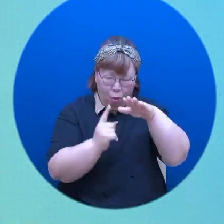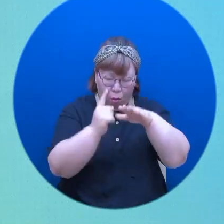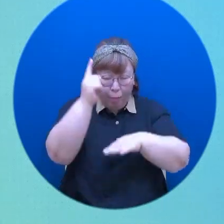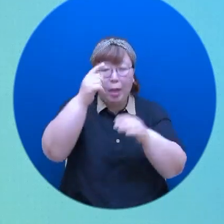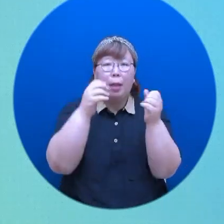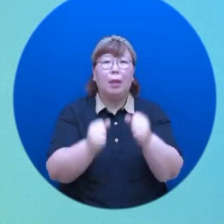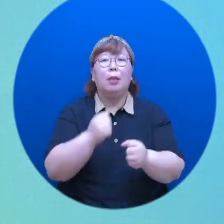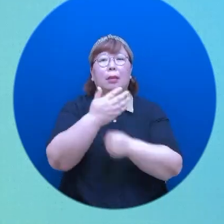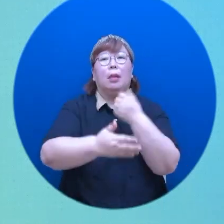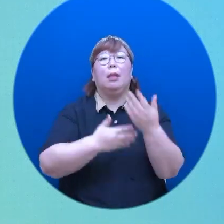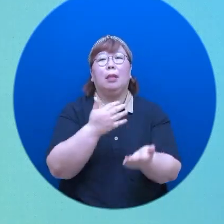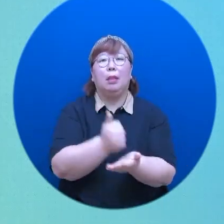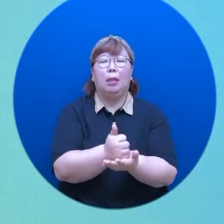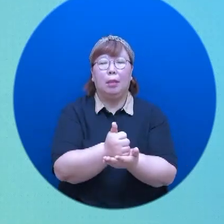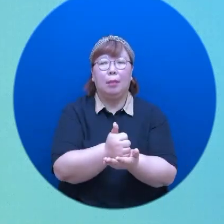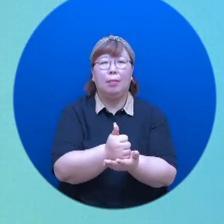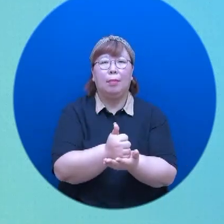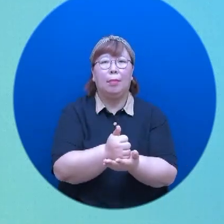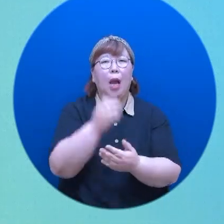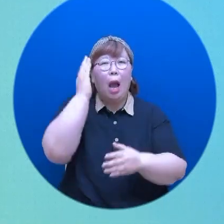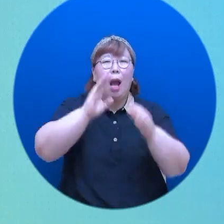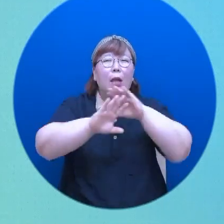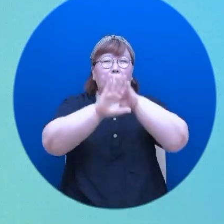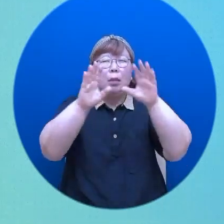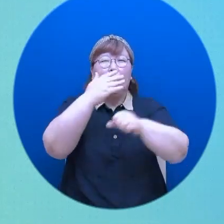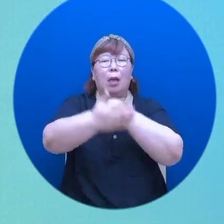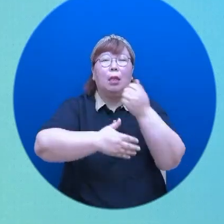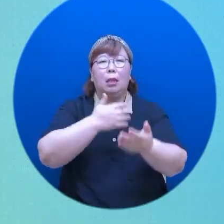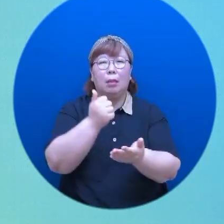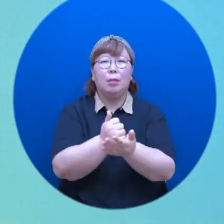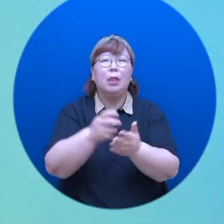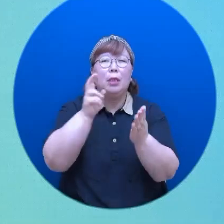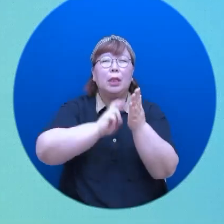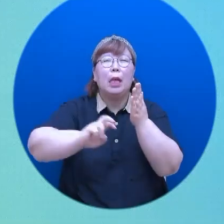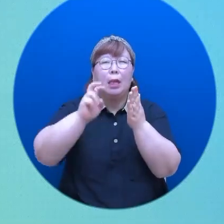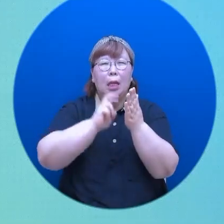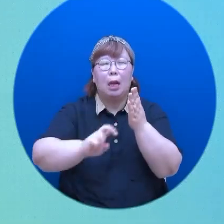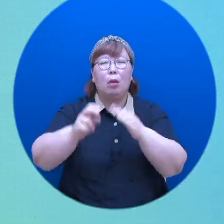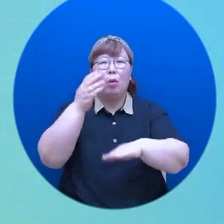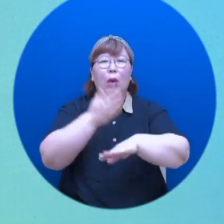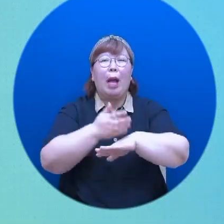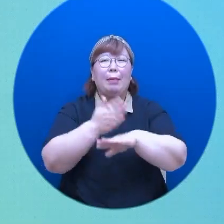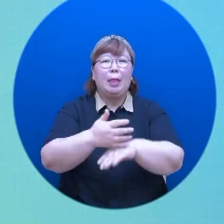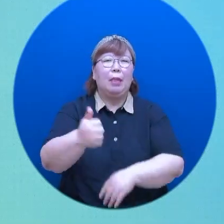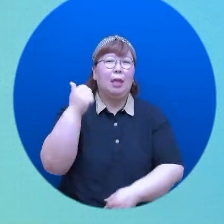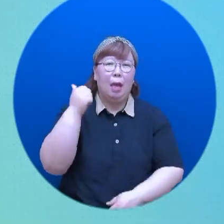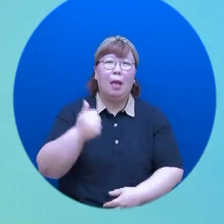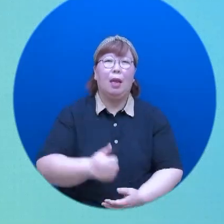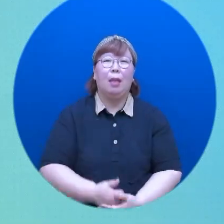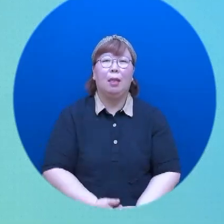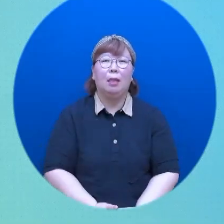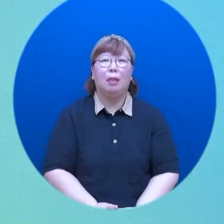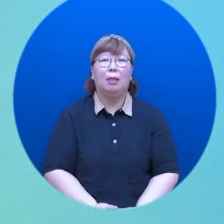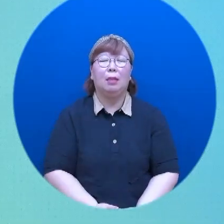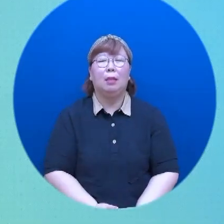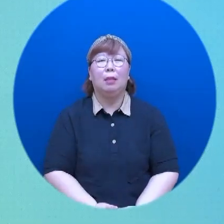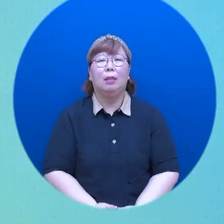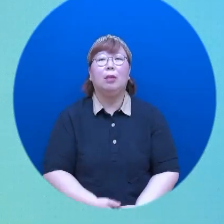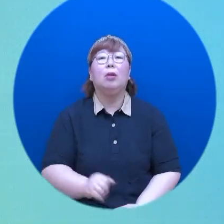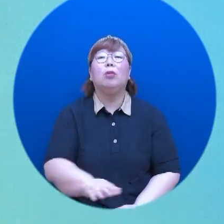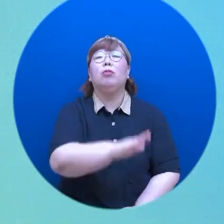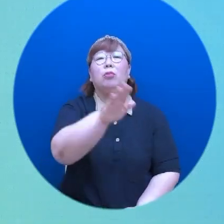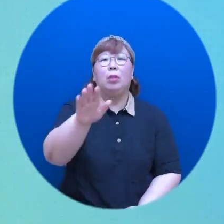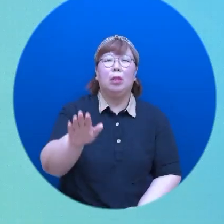그 하나님, 하늘의 하나님을 찬양하고 감사하자라는 것입니다. 어떤 의미입니까?